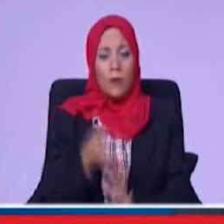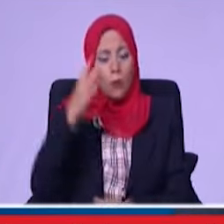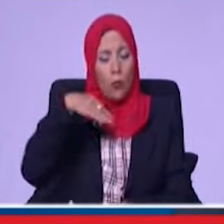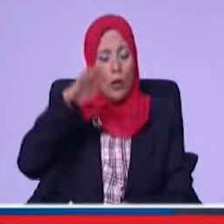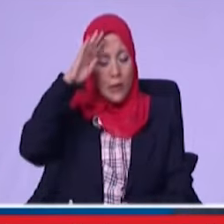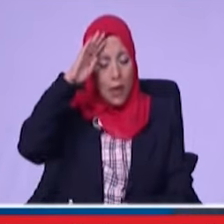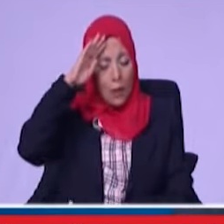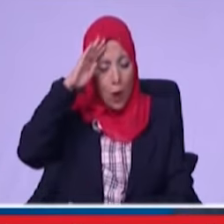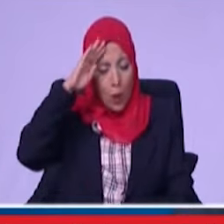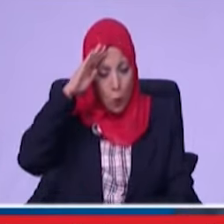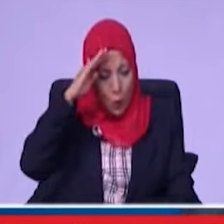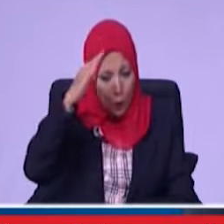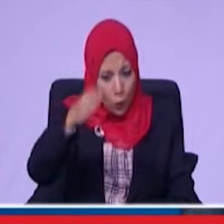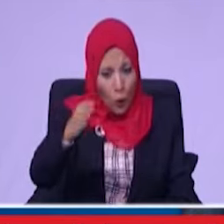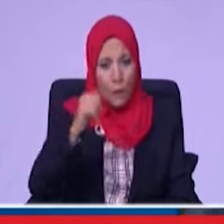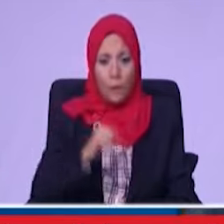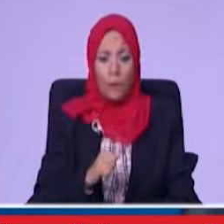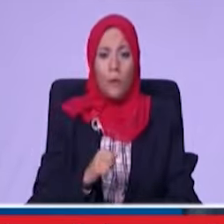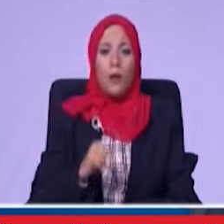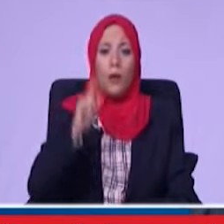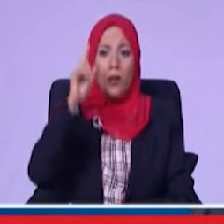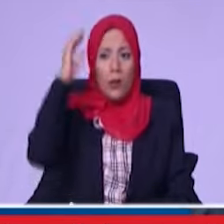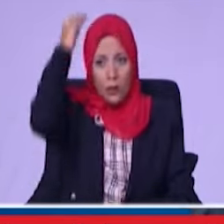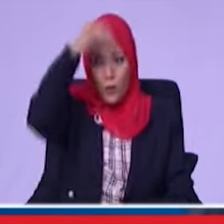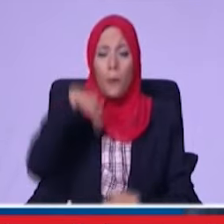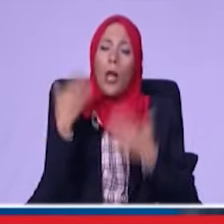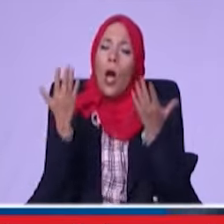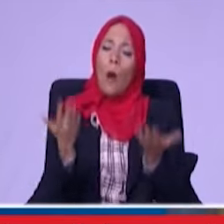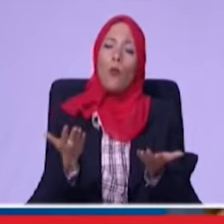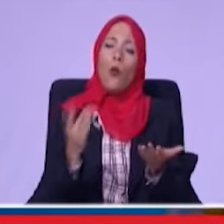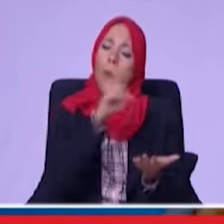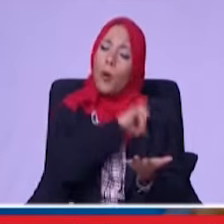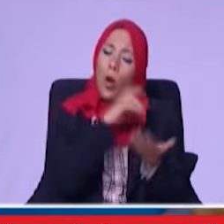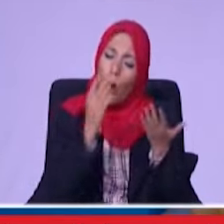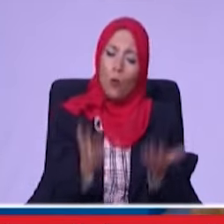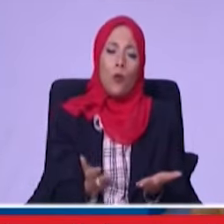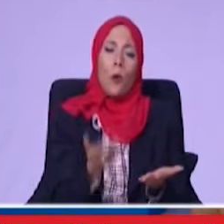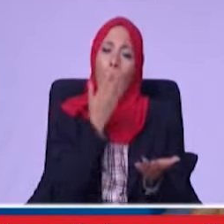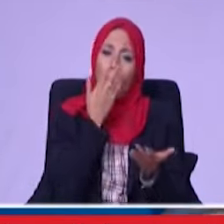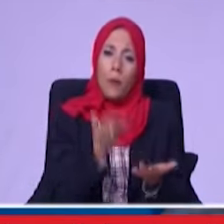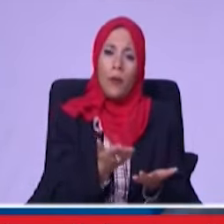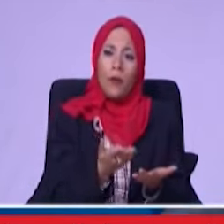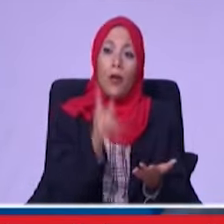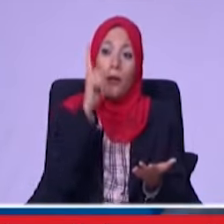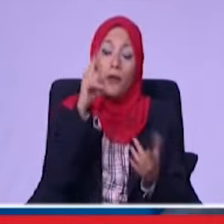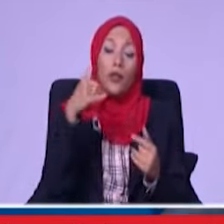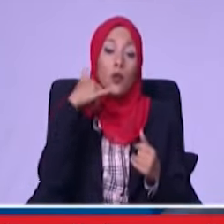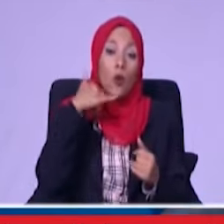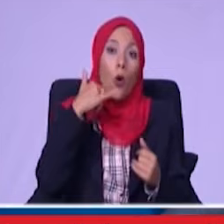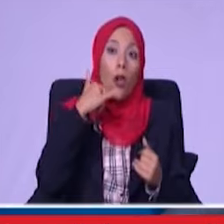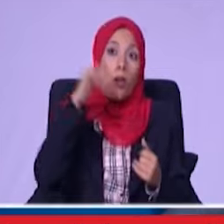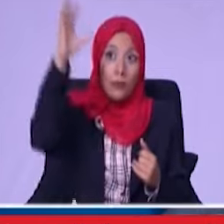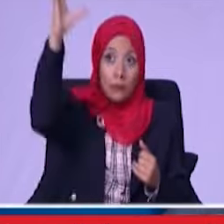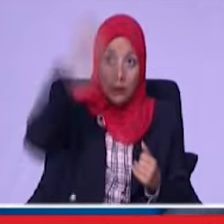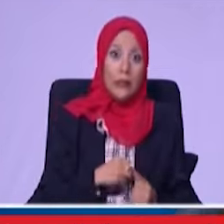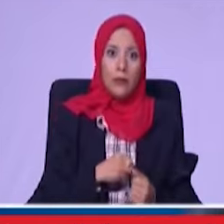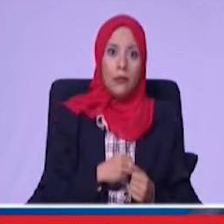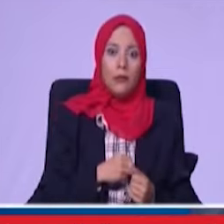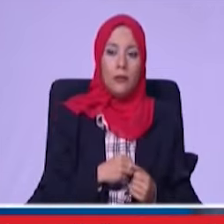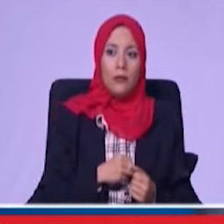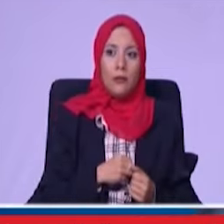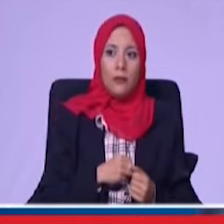ورحمة الله وبركاته، أسأل الله أن يغفر لك يا أبي. فيه اتصال هنا ما بين هذا المكان